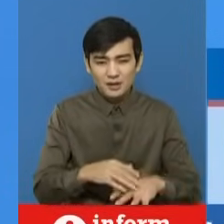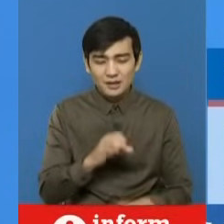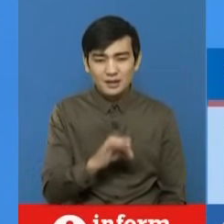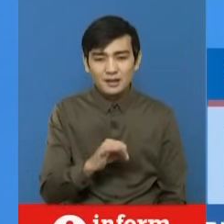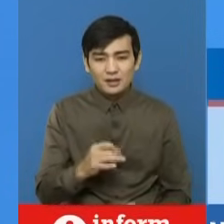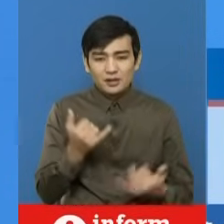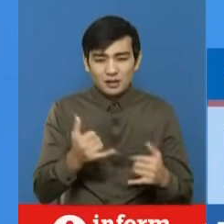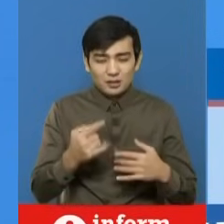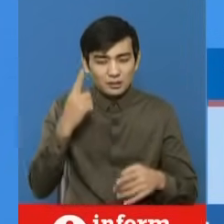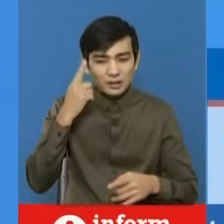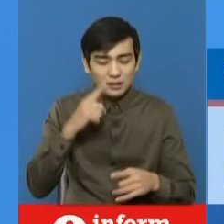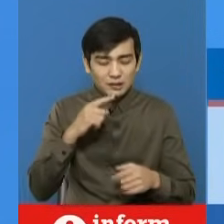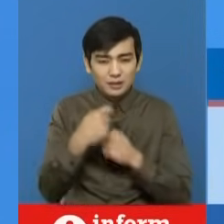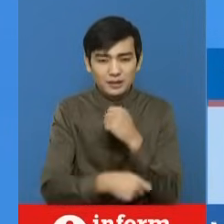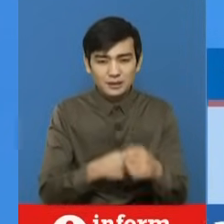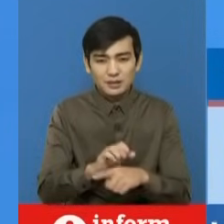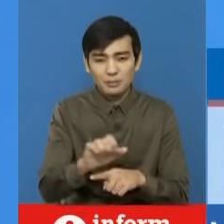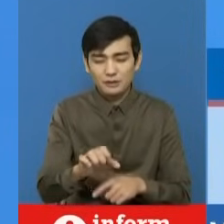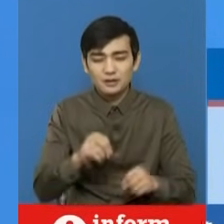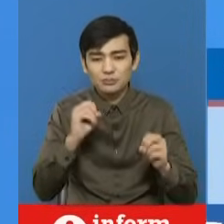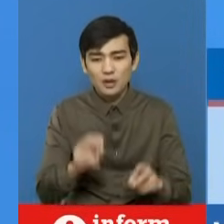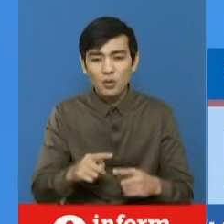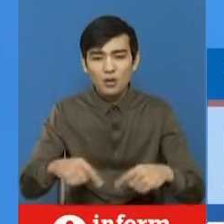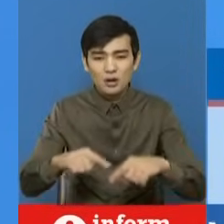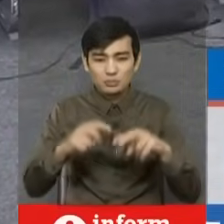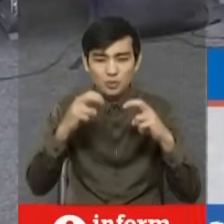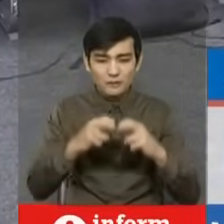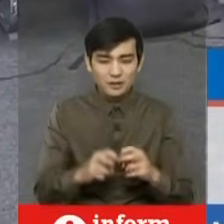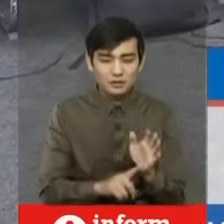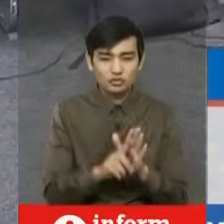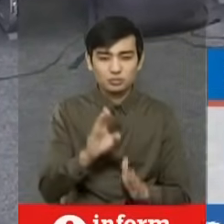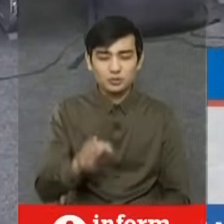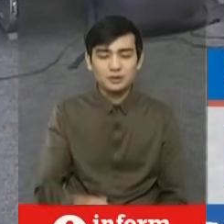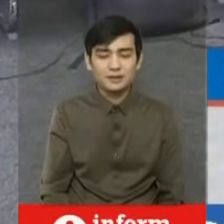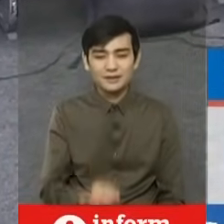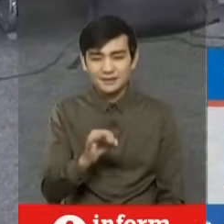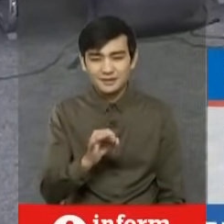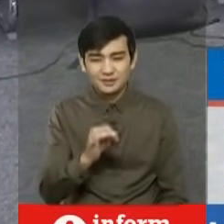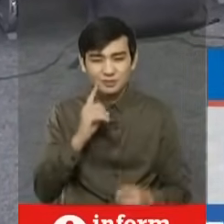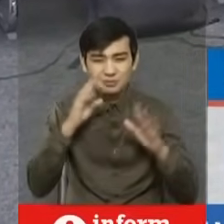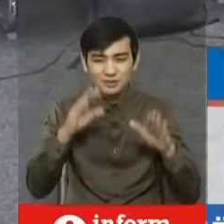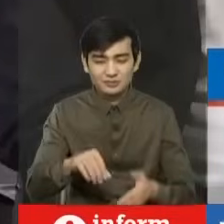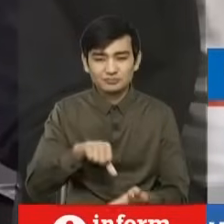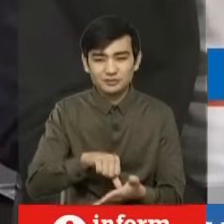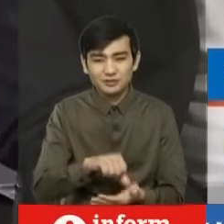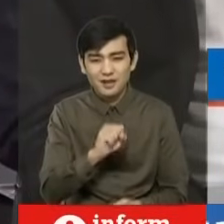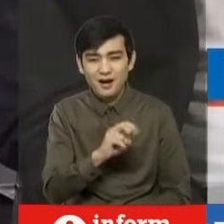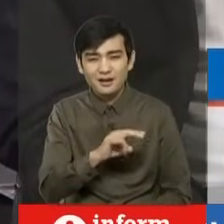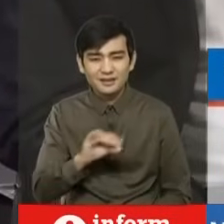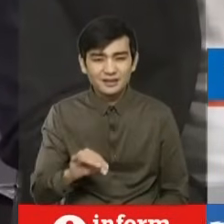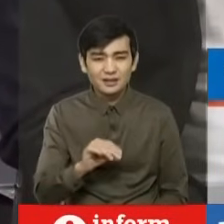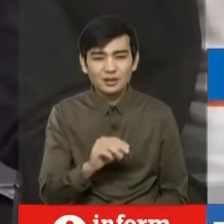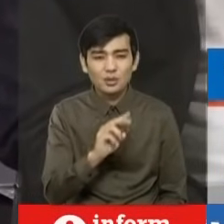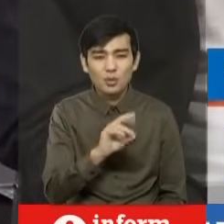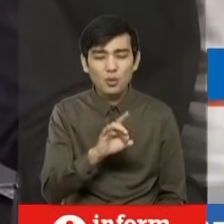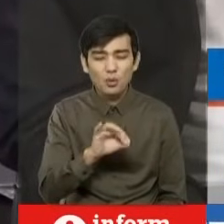материалы сейчас направлены в уполномоченный орган для проведения проверки на Столичном брифинге представитель антикоррупционного ведомство